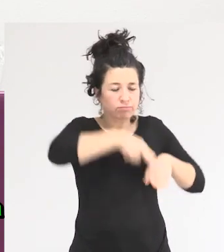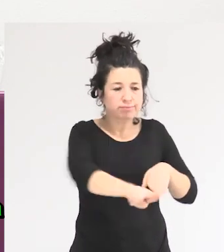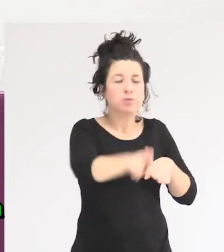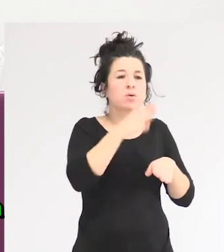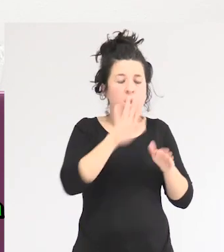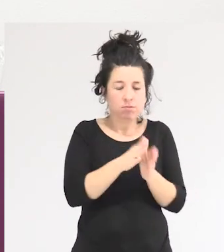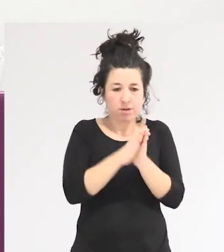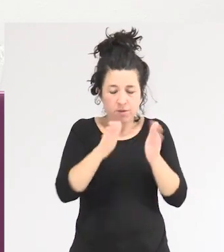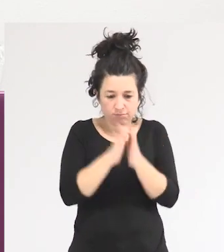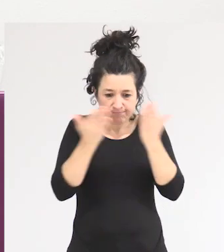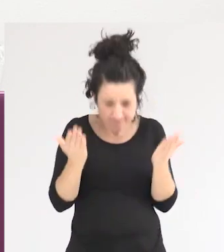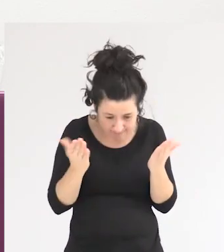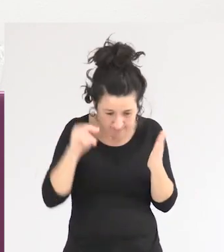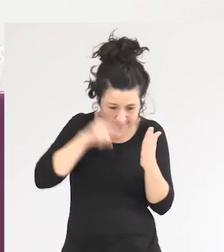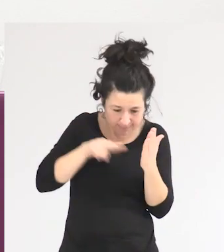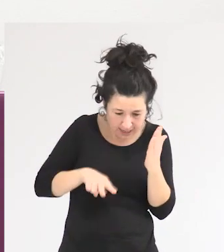batean sartuta duelako.